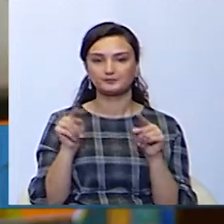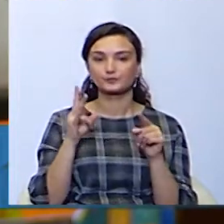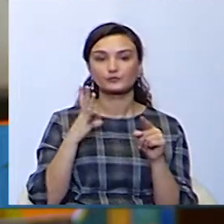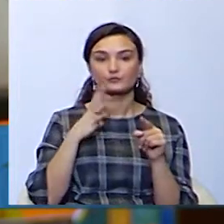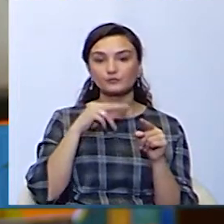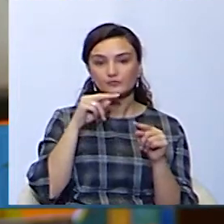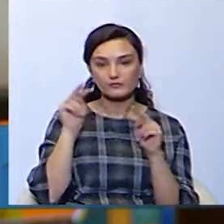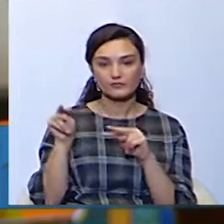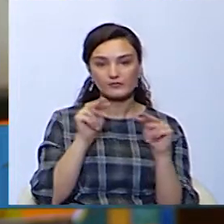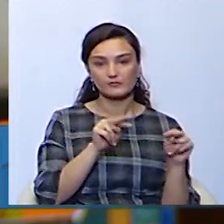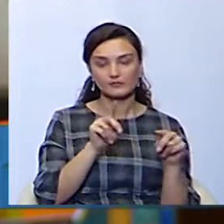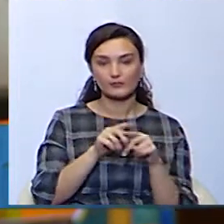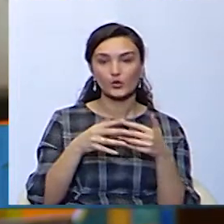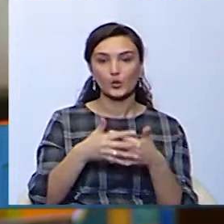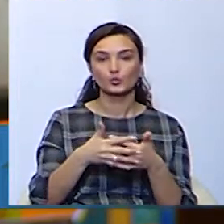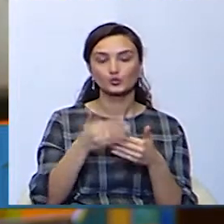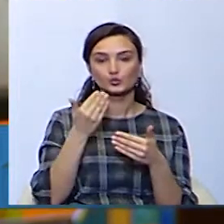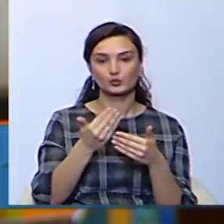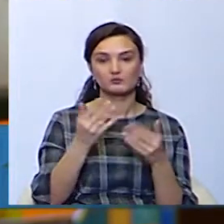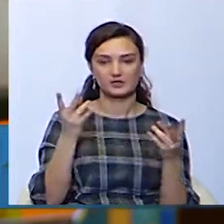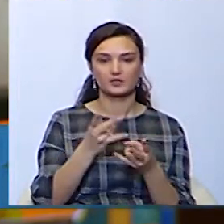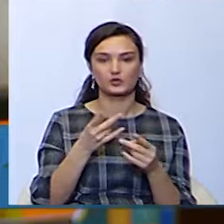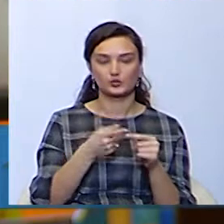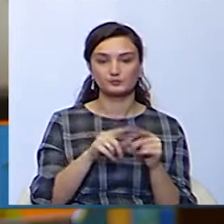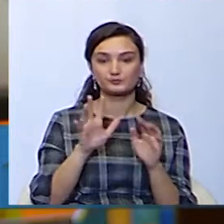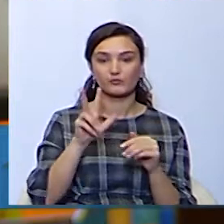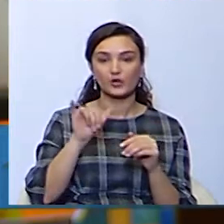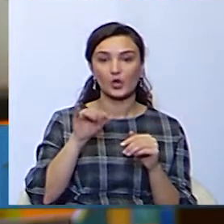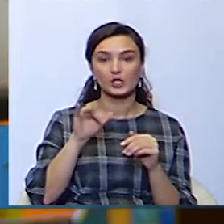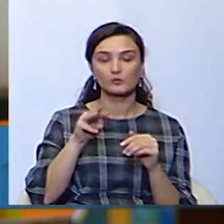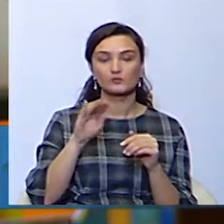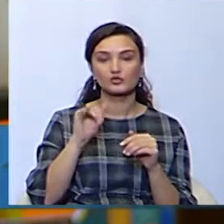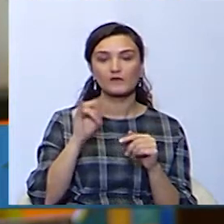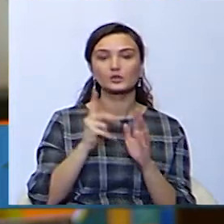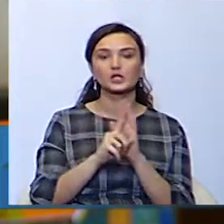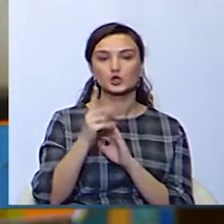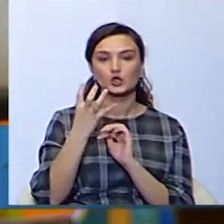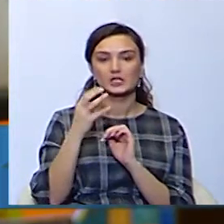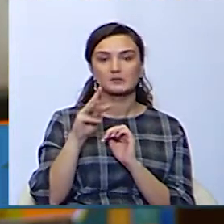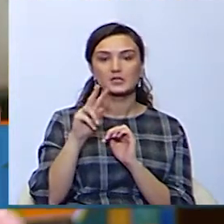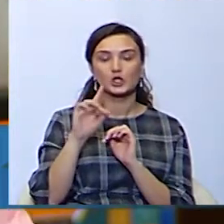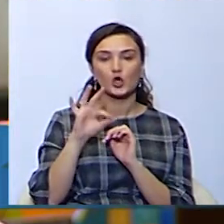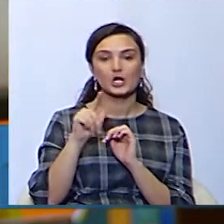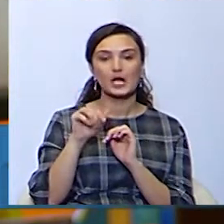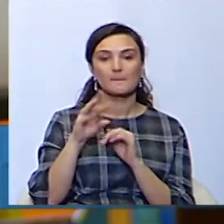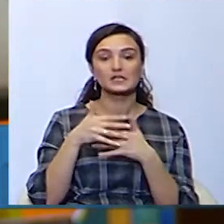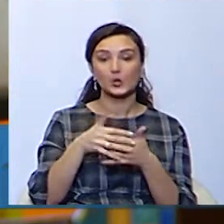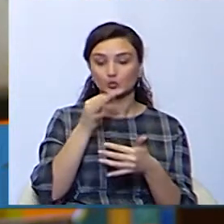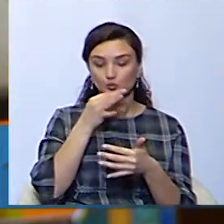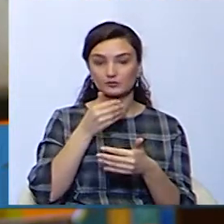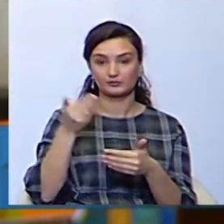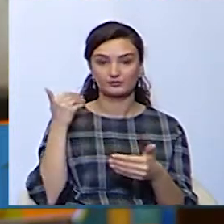საჭიროა ორსულობის ნორმალური პროლონგირებისათვის. ხოლო ფოლიუმის ჟავა ორსულმა უნდა დაიწყოს 400 მიკროგრამით